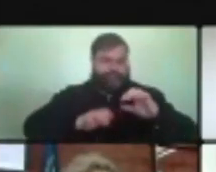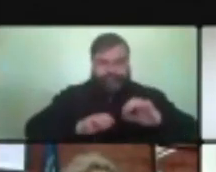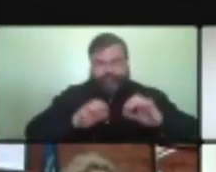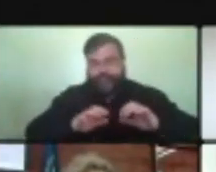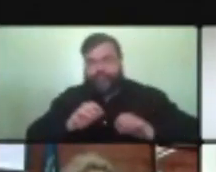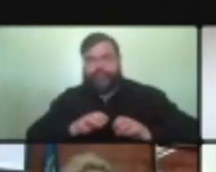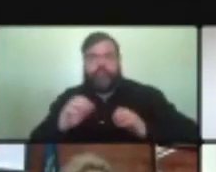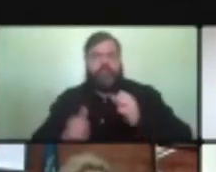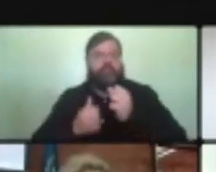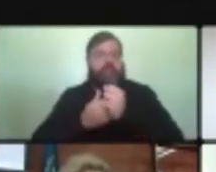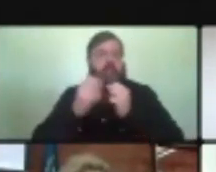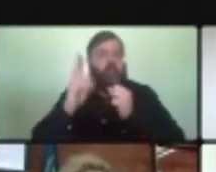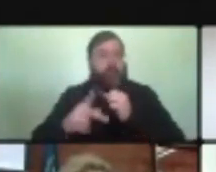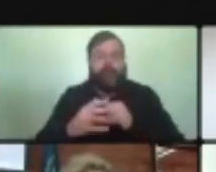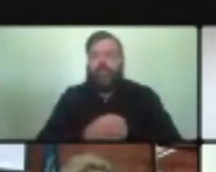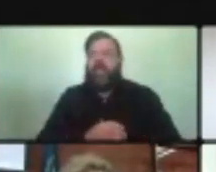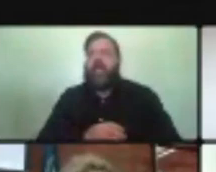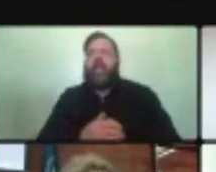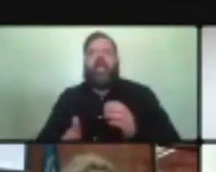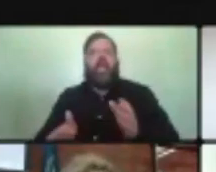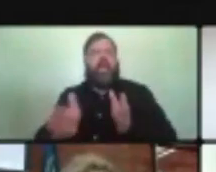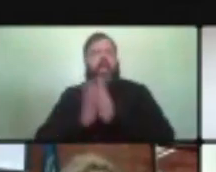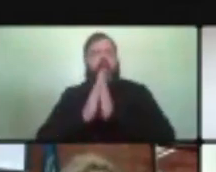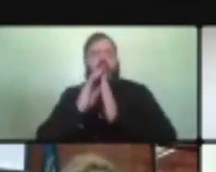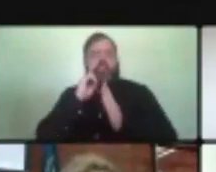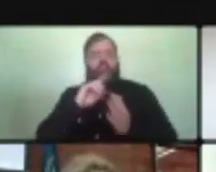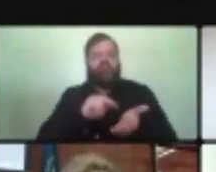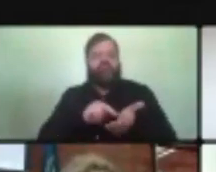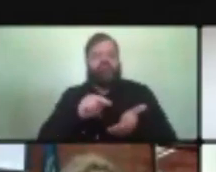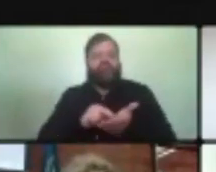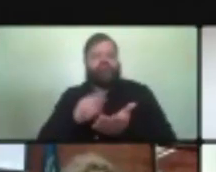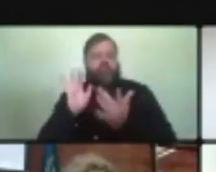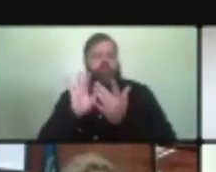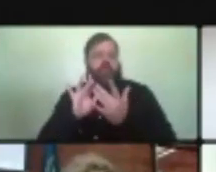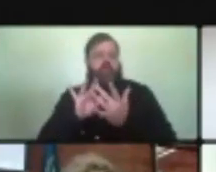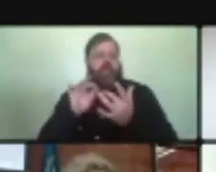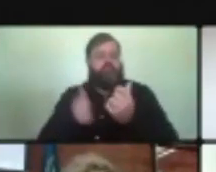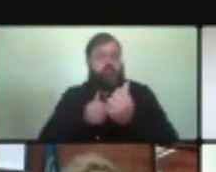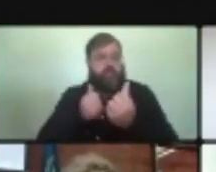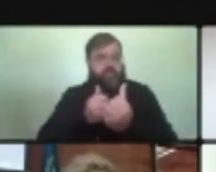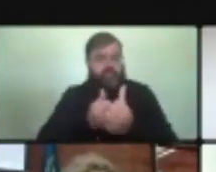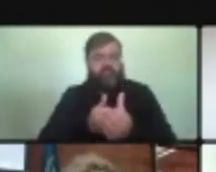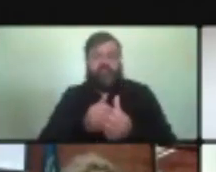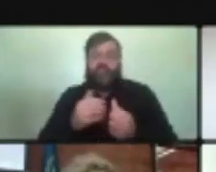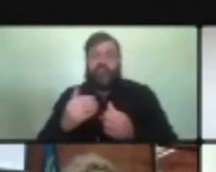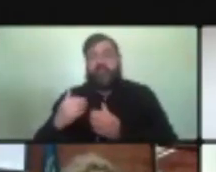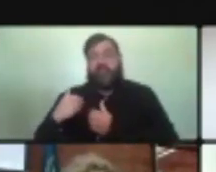wakati ambapo wamelemewa. Tulitoa wauguzi zaidi,